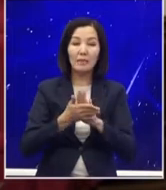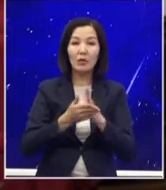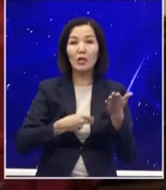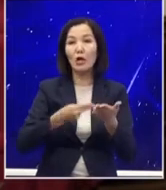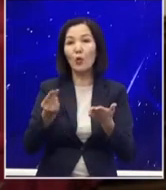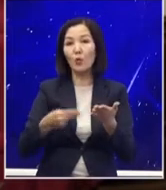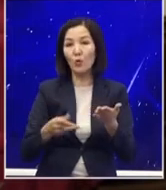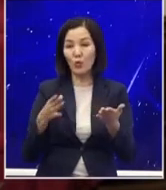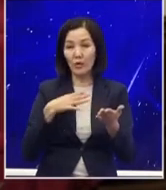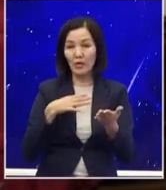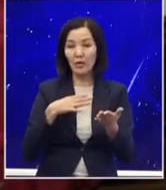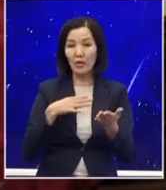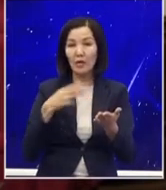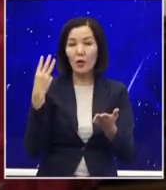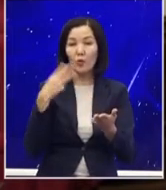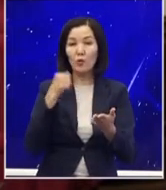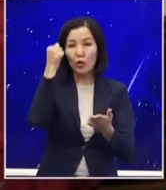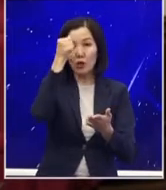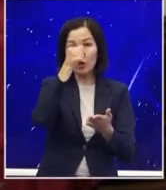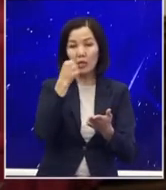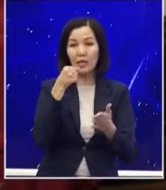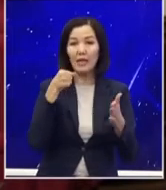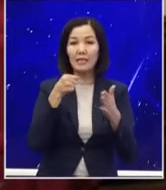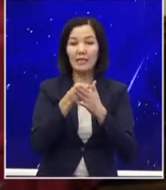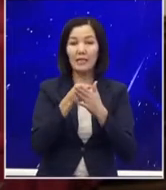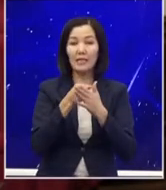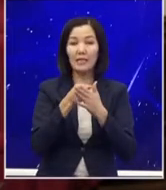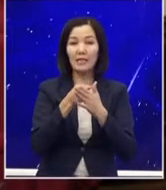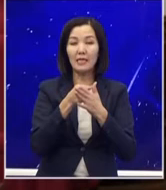қол қойдық. 30 жылға дәрігерлік управлениеға